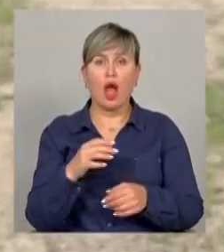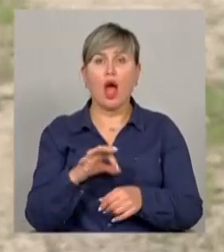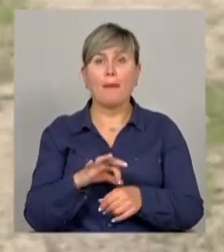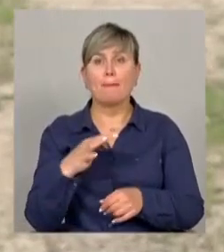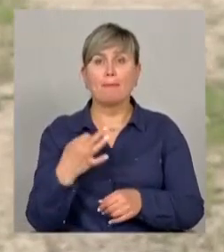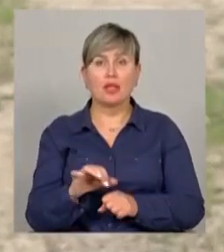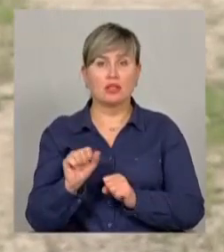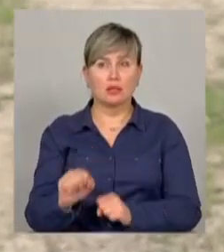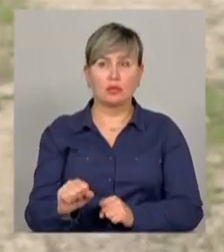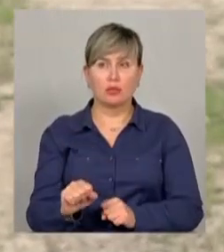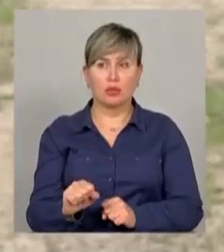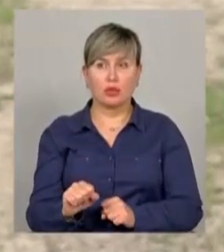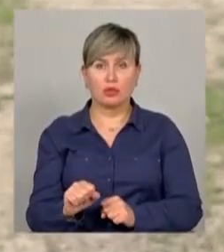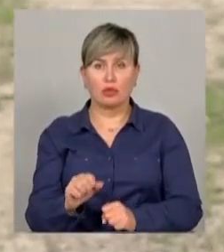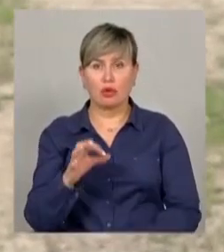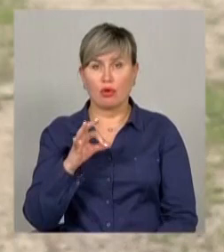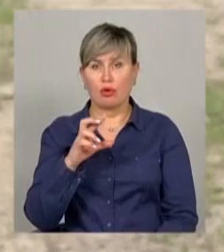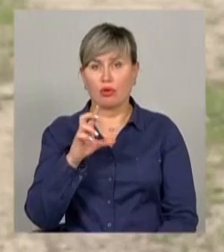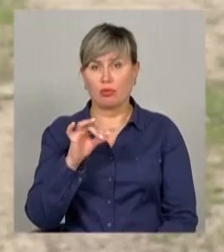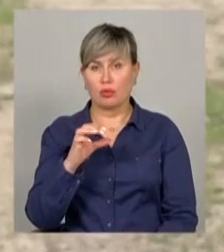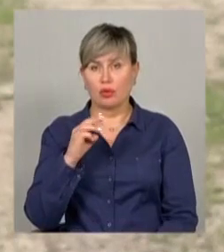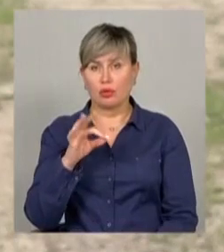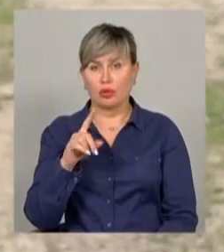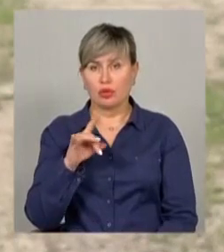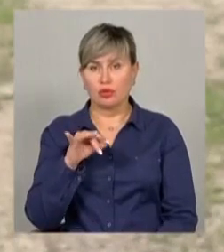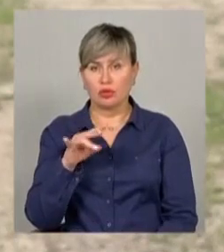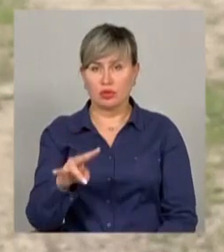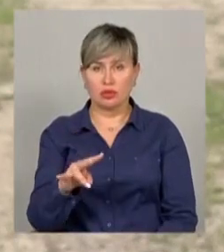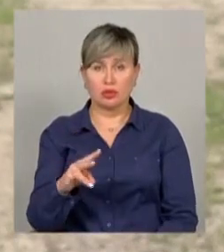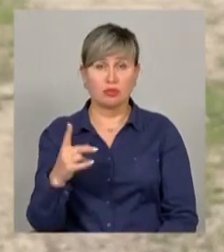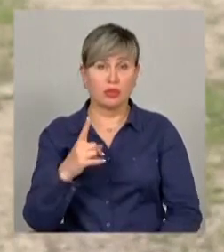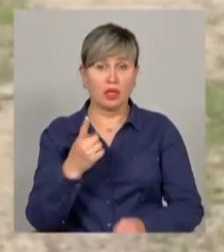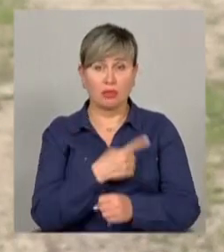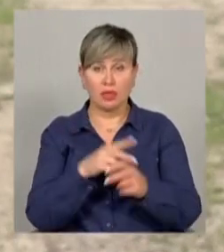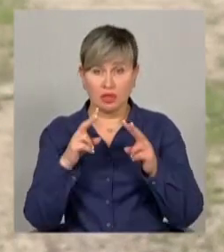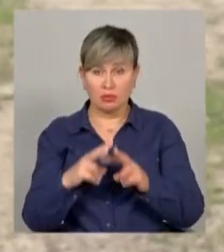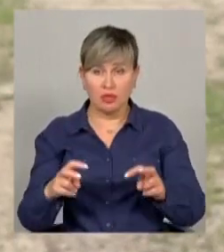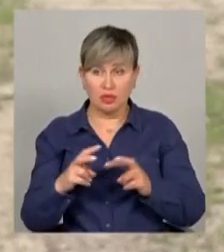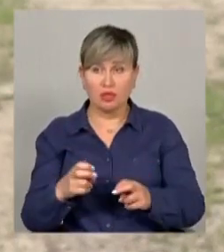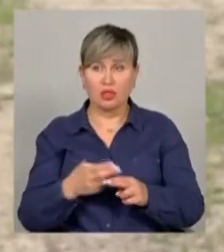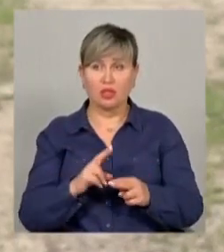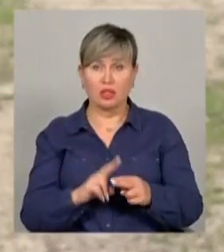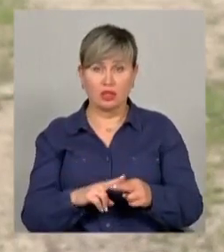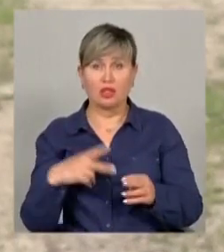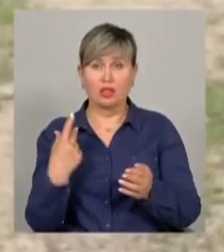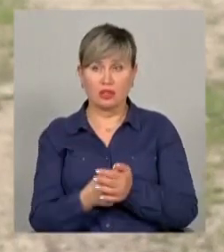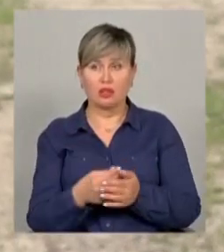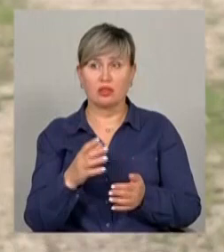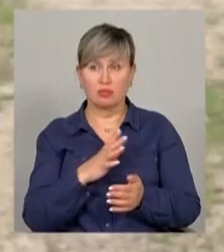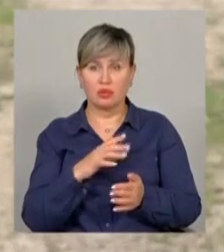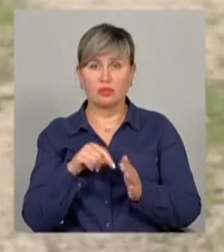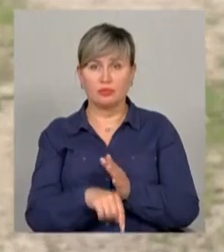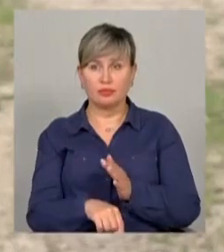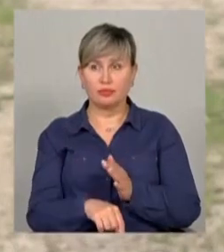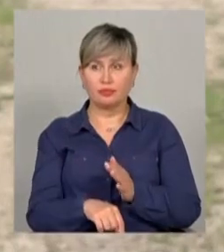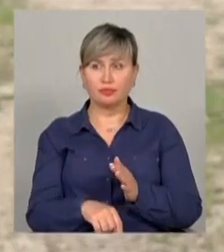обезболивающее средство убистузин. Вот при первой экспертизе, медицинской экспертизе, вот этот вот препарат был это